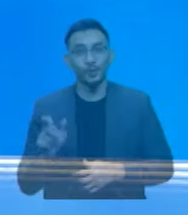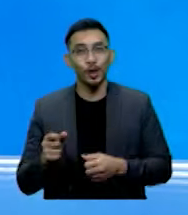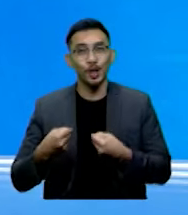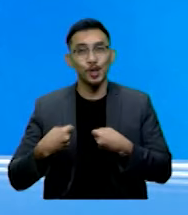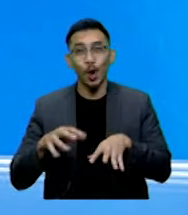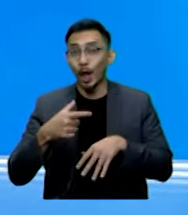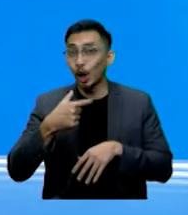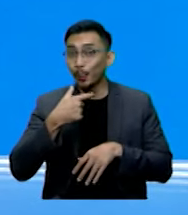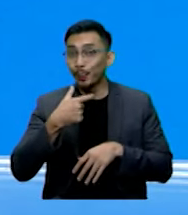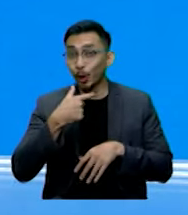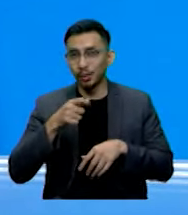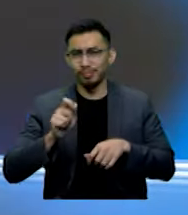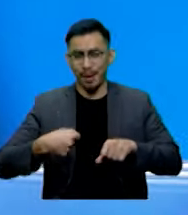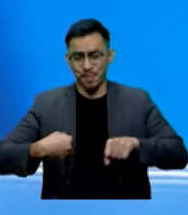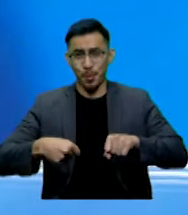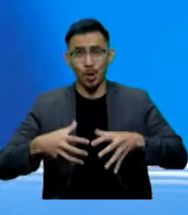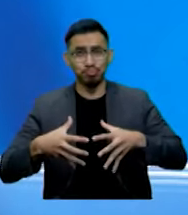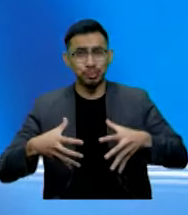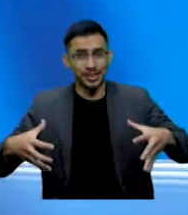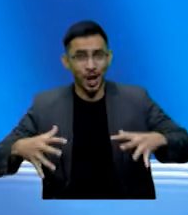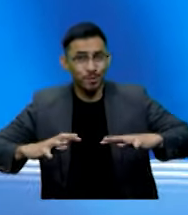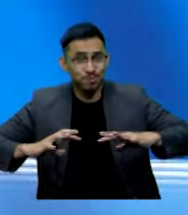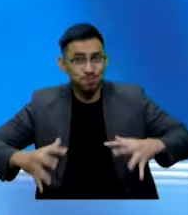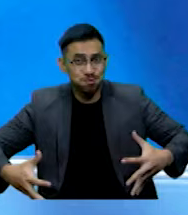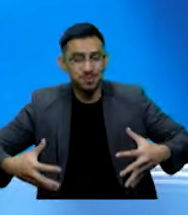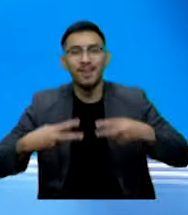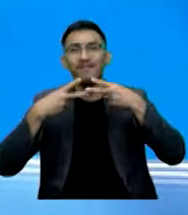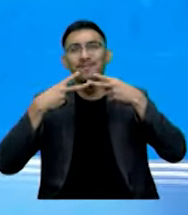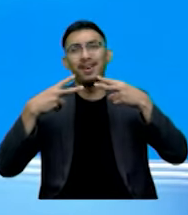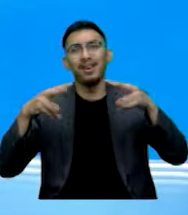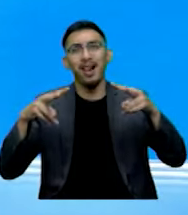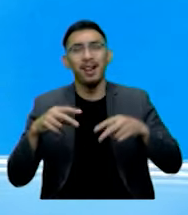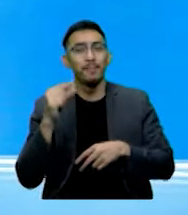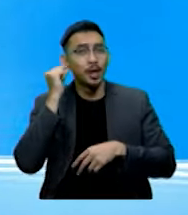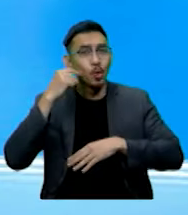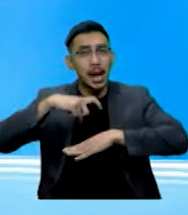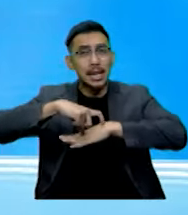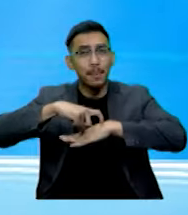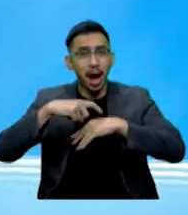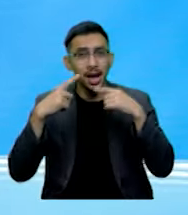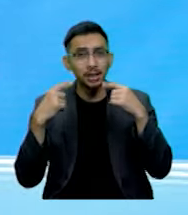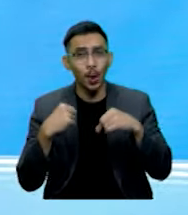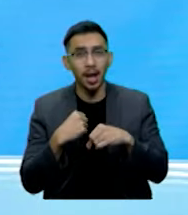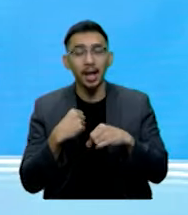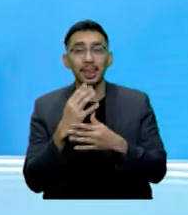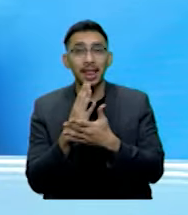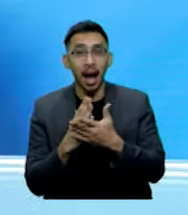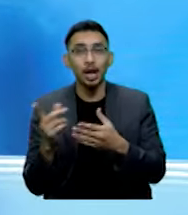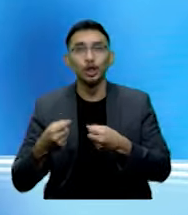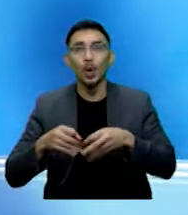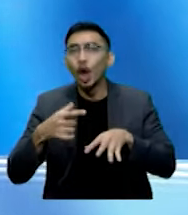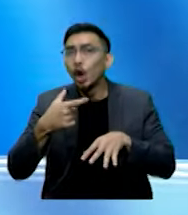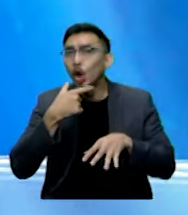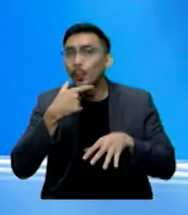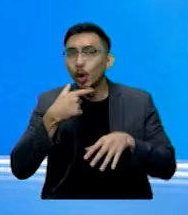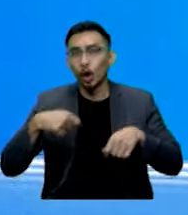Terima kasih masih bersama kami. Pemirsa, penjual kerupuk mengendarai motor gede atau moge viral. Perempuan di Demak, Jawa Tengah ini menjual kerupuk